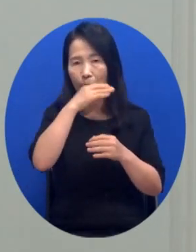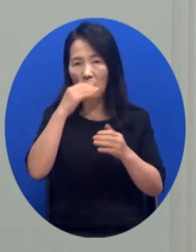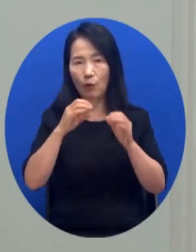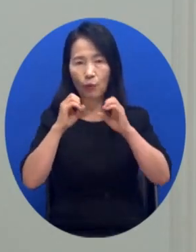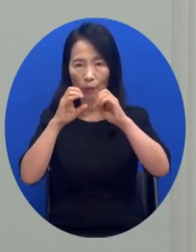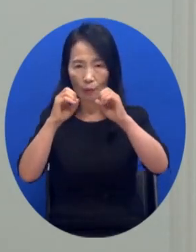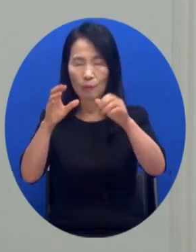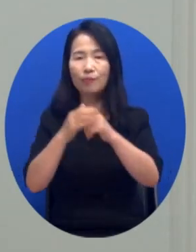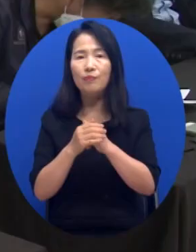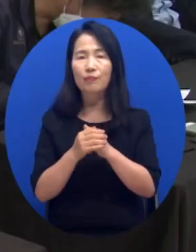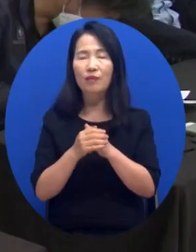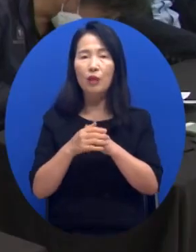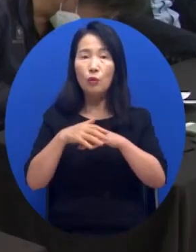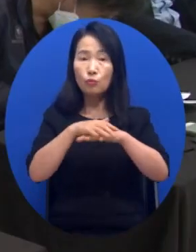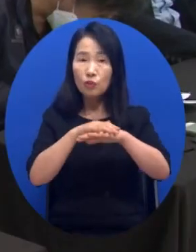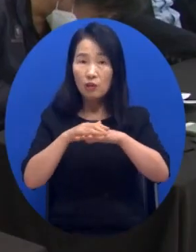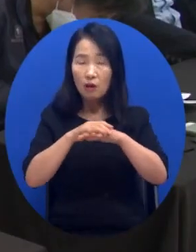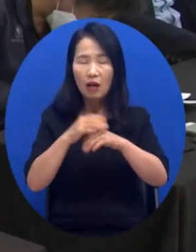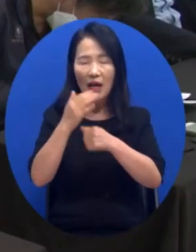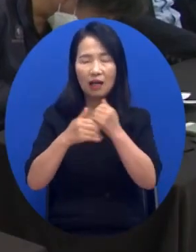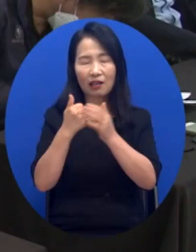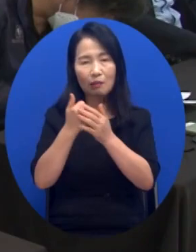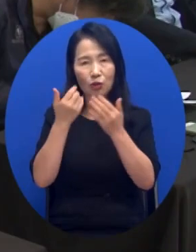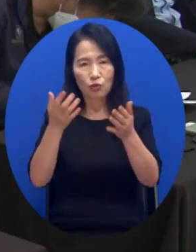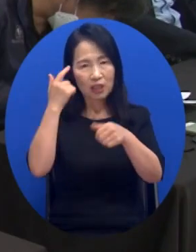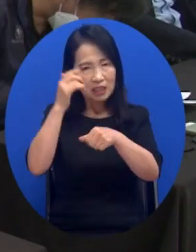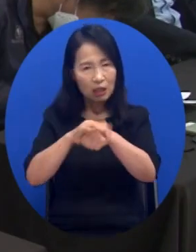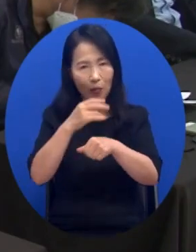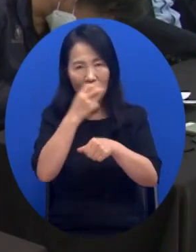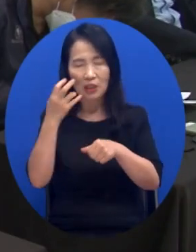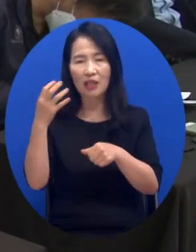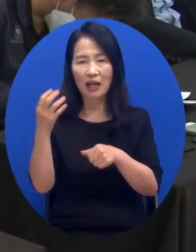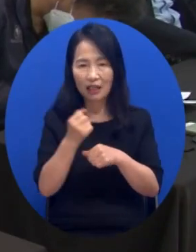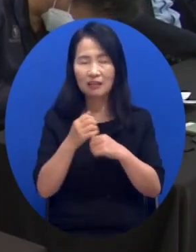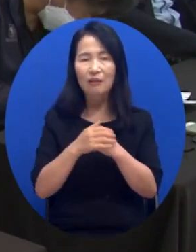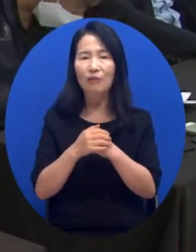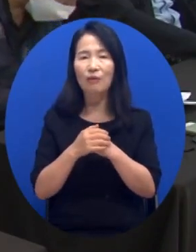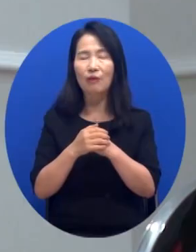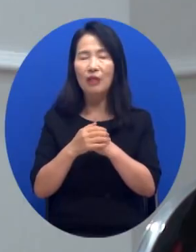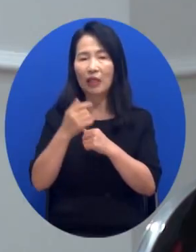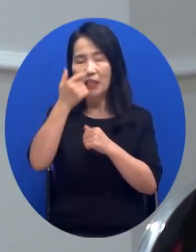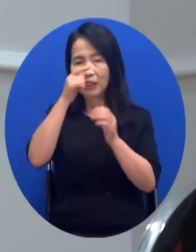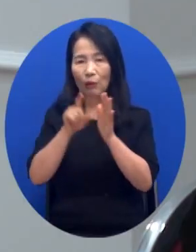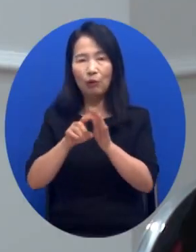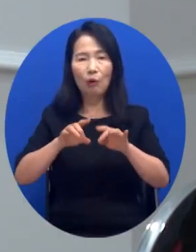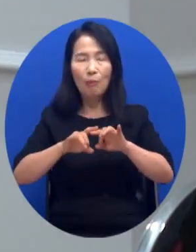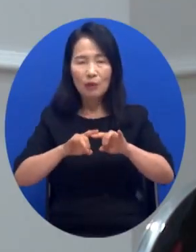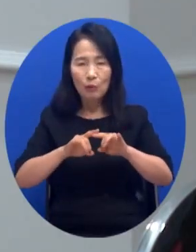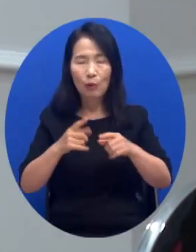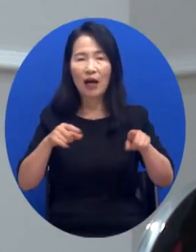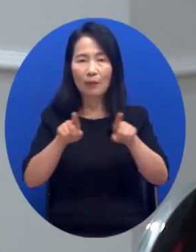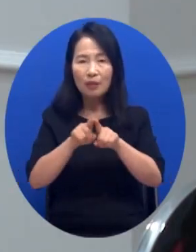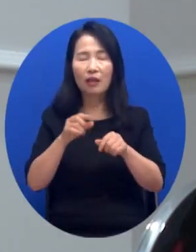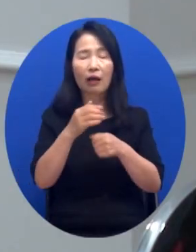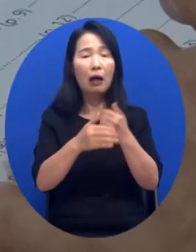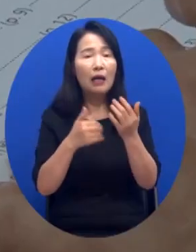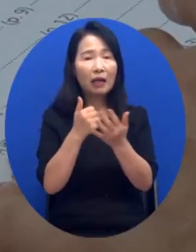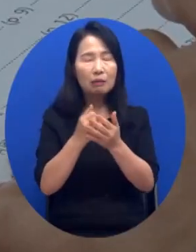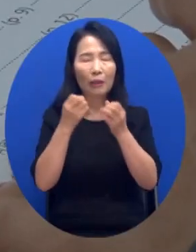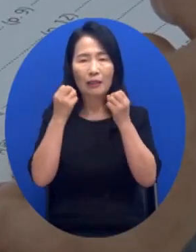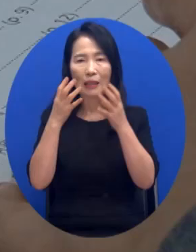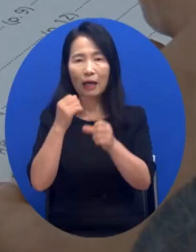모두 하나님이 주신 지혜와 명철을 가지고 CTS와 함께 하나님의 창조 질서를 무너뜨리는 여러